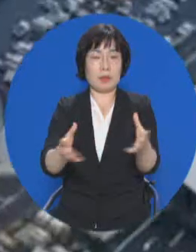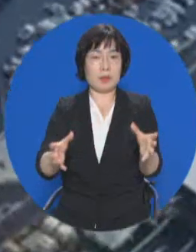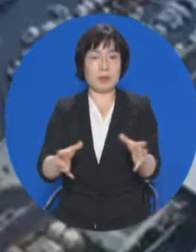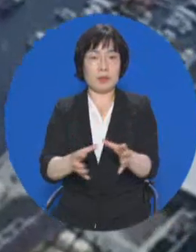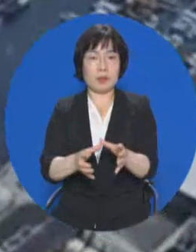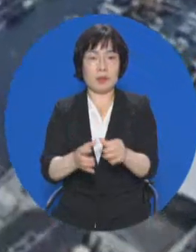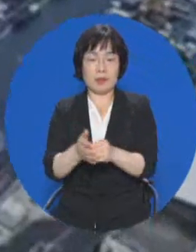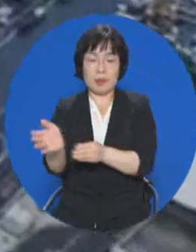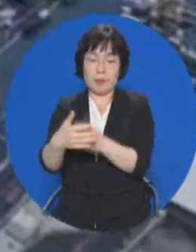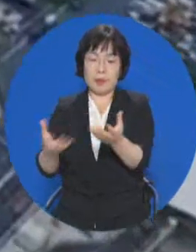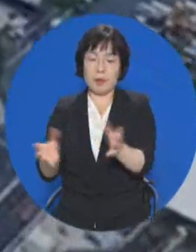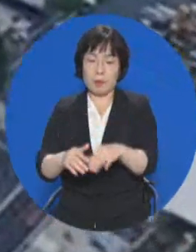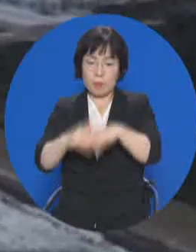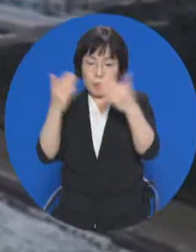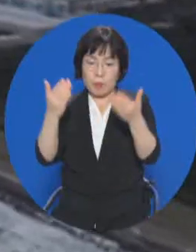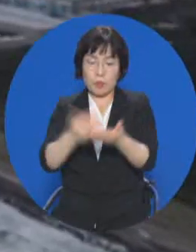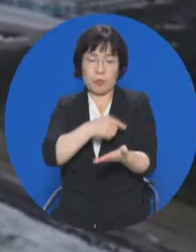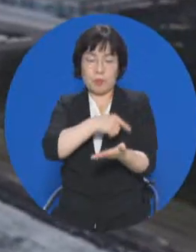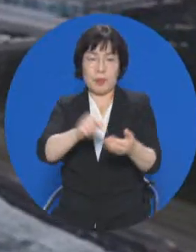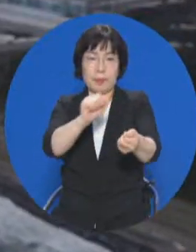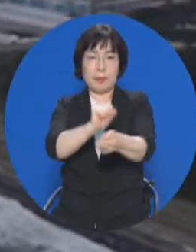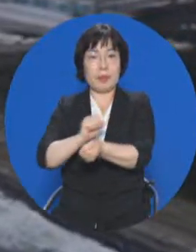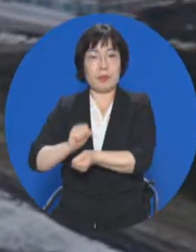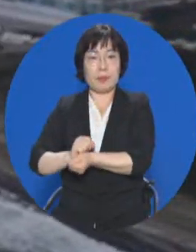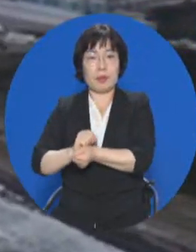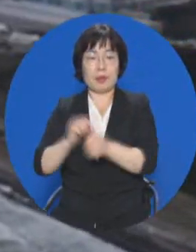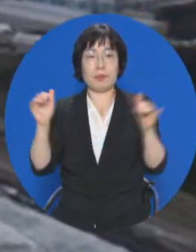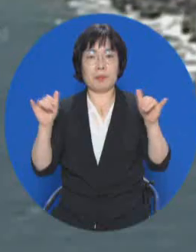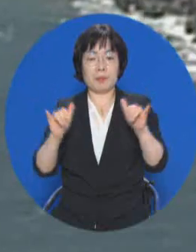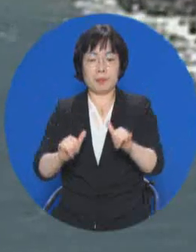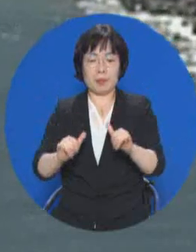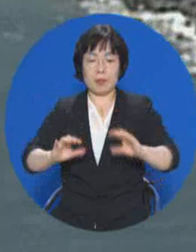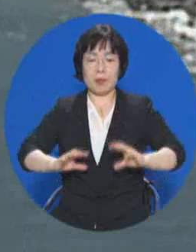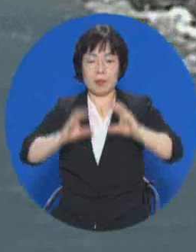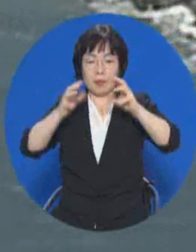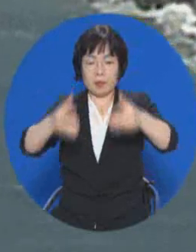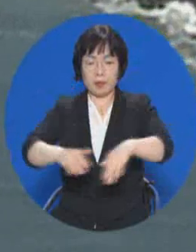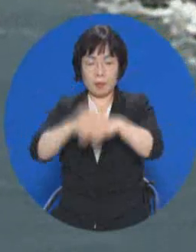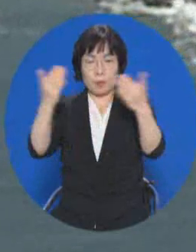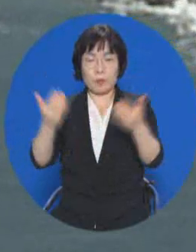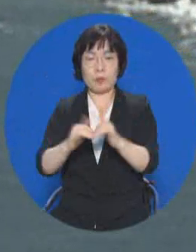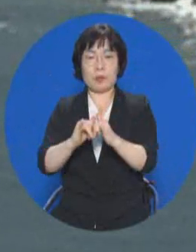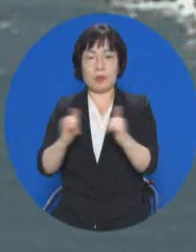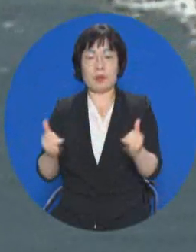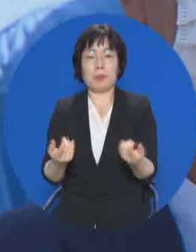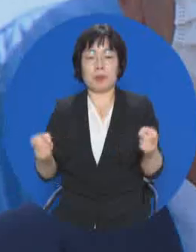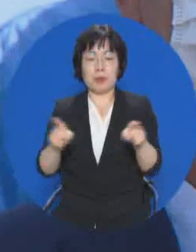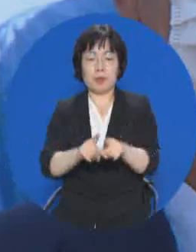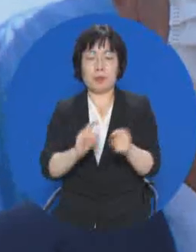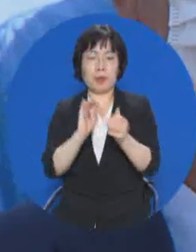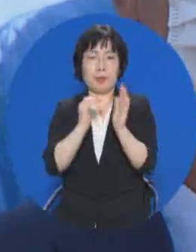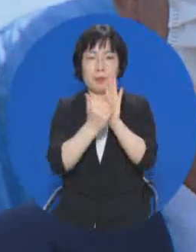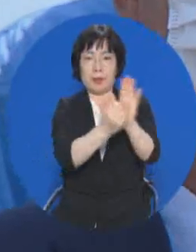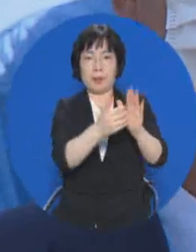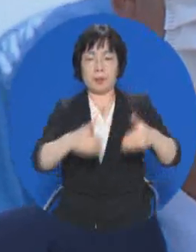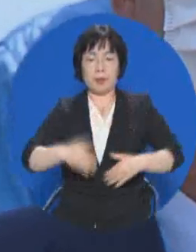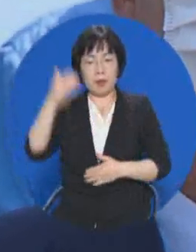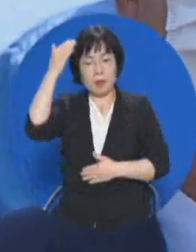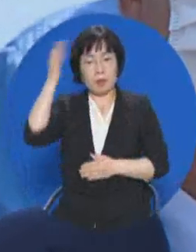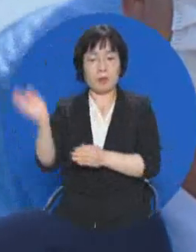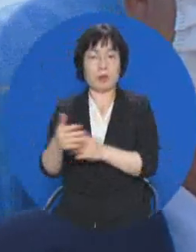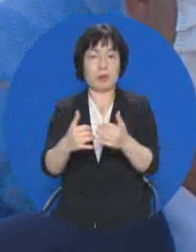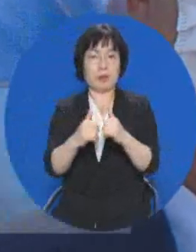우리 수산업계 전체 피해로 이어질 수 있는 만큼 지구촌의 공동 대응이 필요하다고 주장했습니다. 한국의